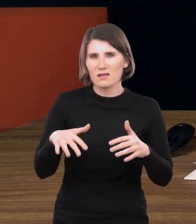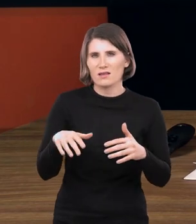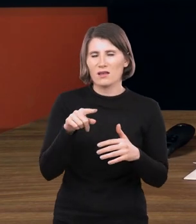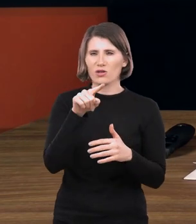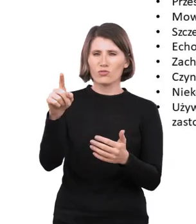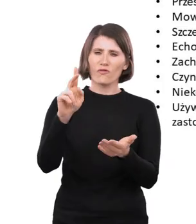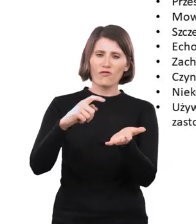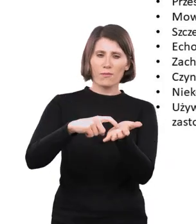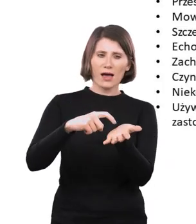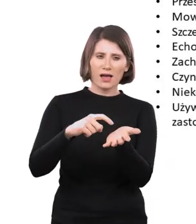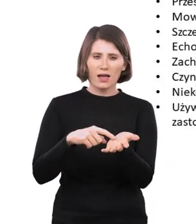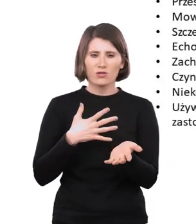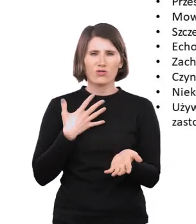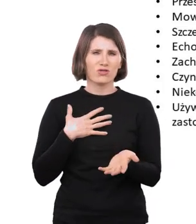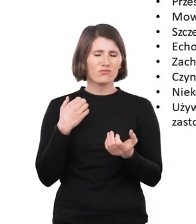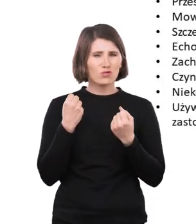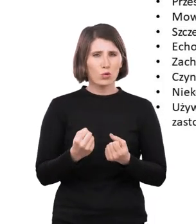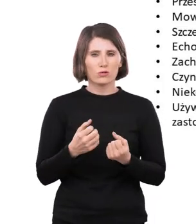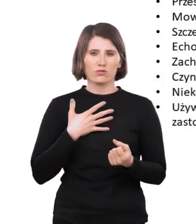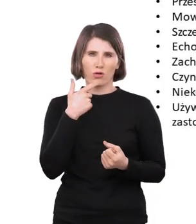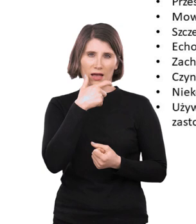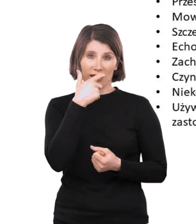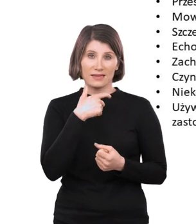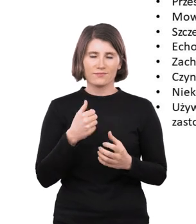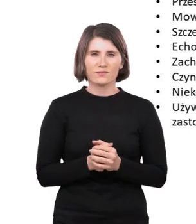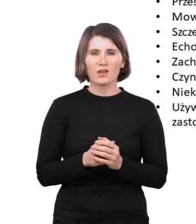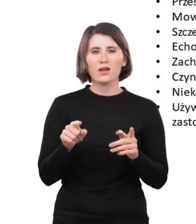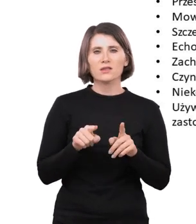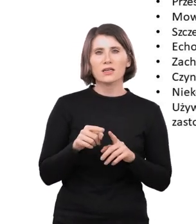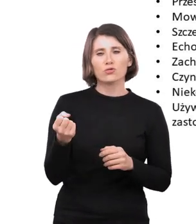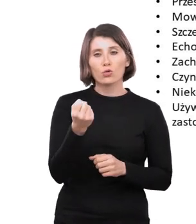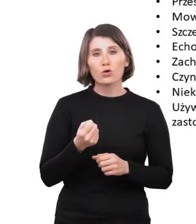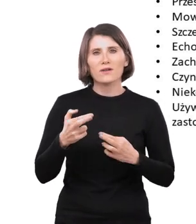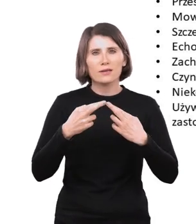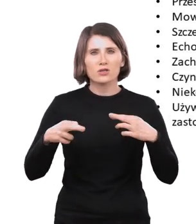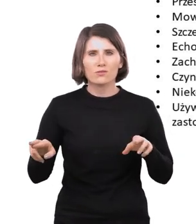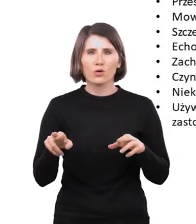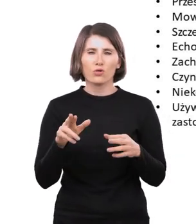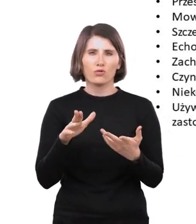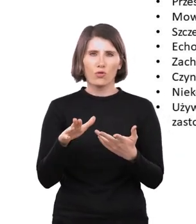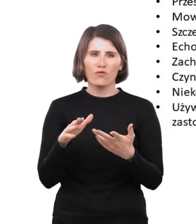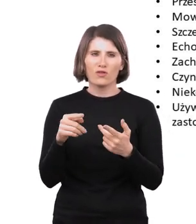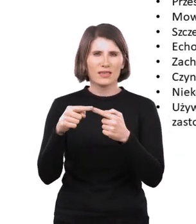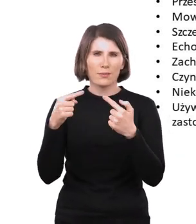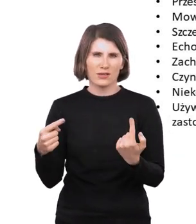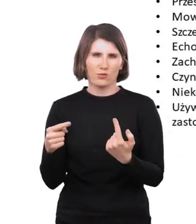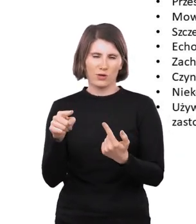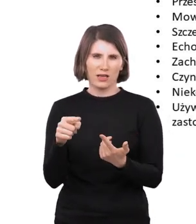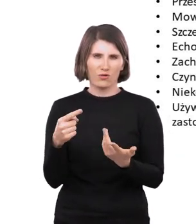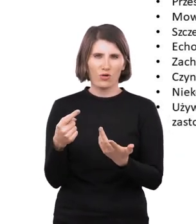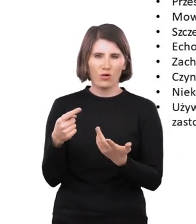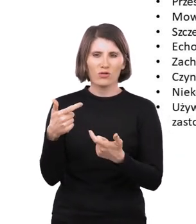stawiane. Używanie przedmiotów bez świadomości ich właściwego zastosowania, czyli wtedy, kiedy dziecko nie jest w